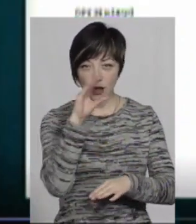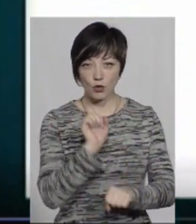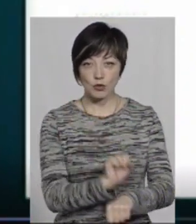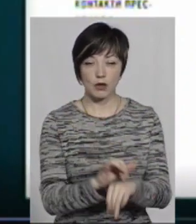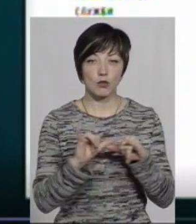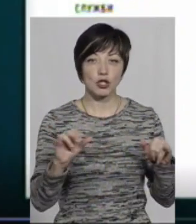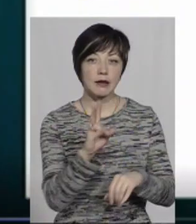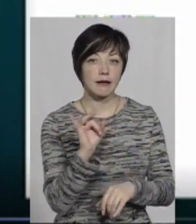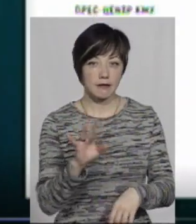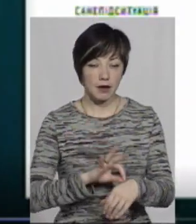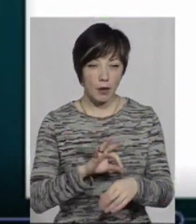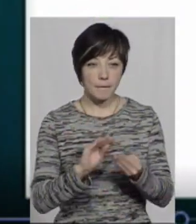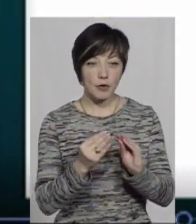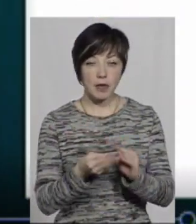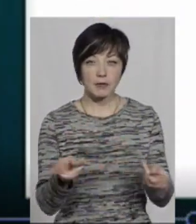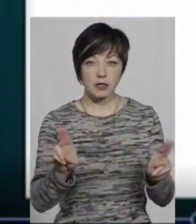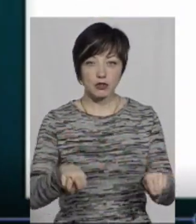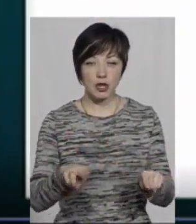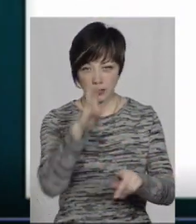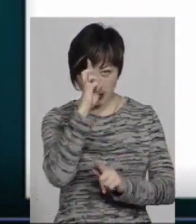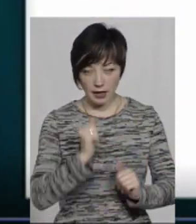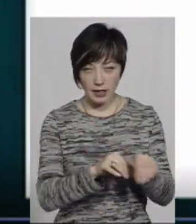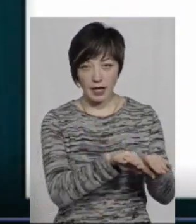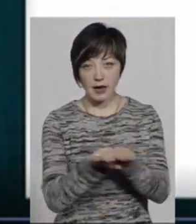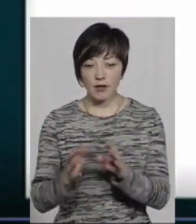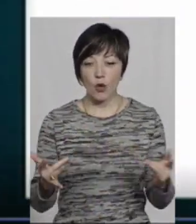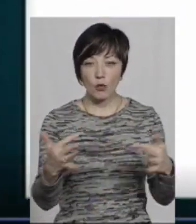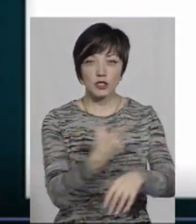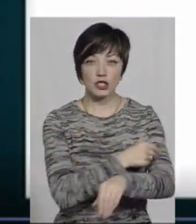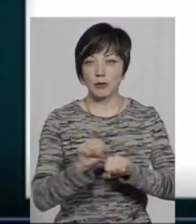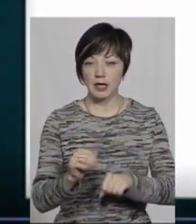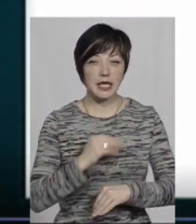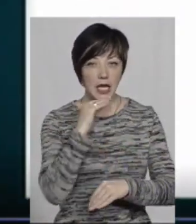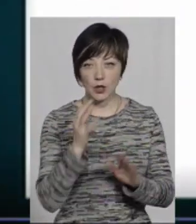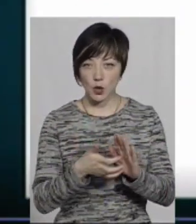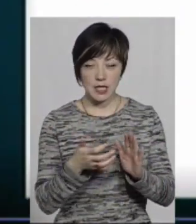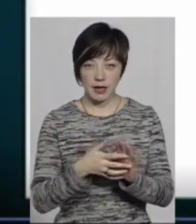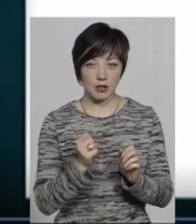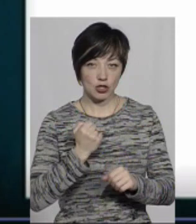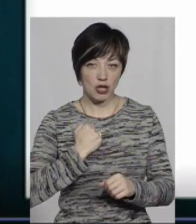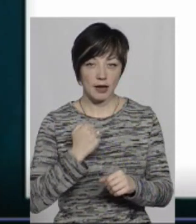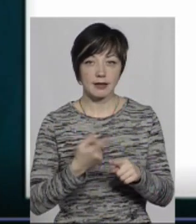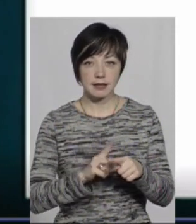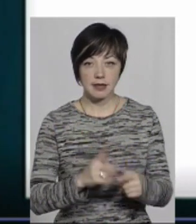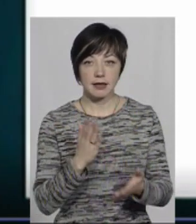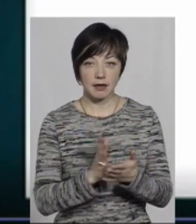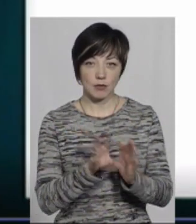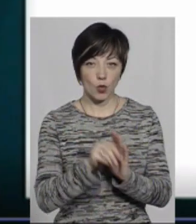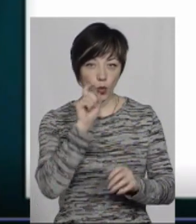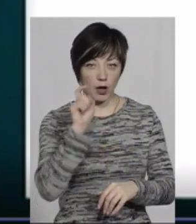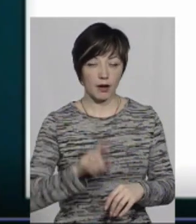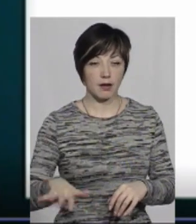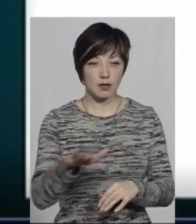зупинити поширення кору. Проблемним залишаються ті країни, де рівень охоплення щепленнями недостатній. На жаль, серед цих країн є і